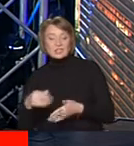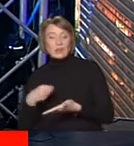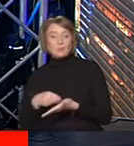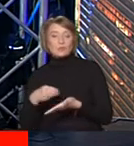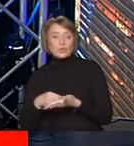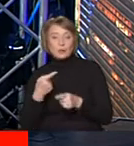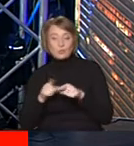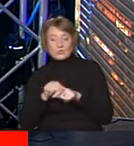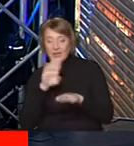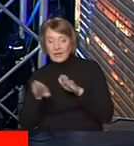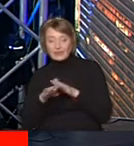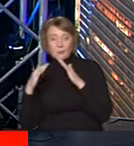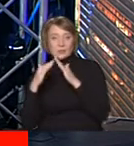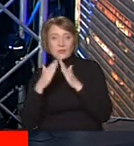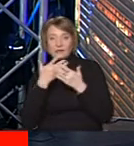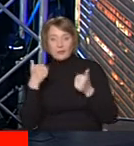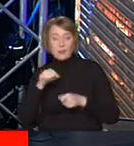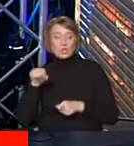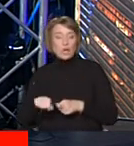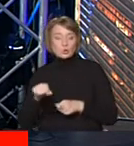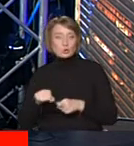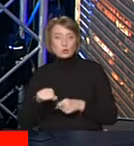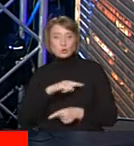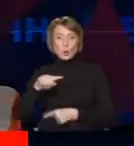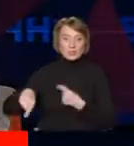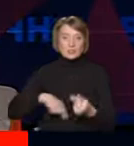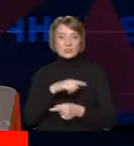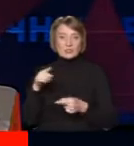прямо під цим будинком, якому немає цього насосу, міський бюджет вбабахує